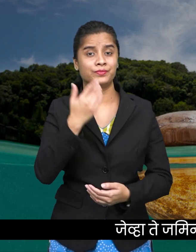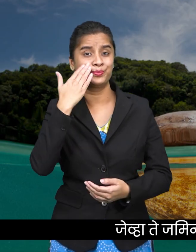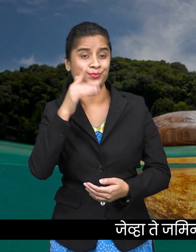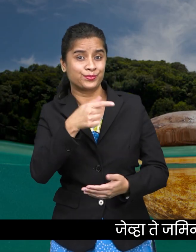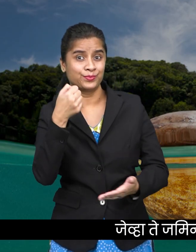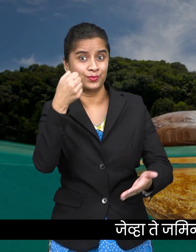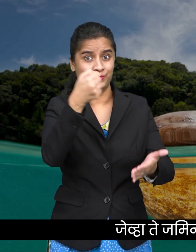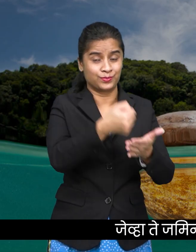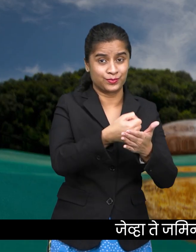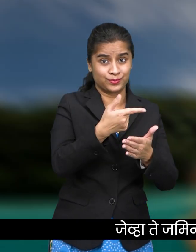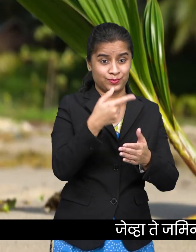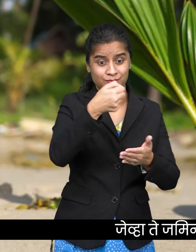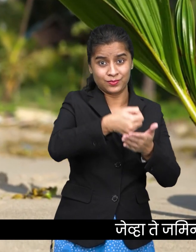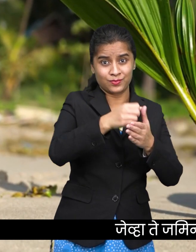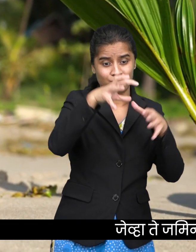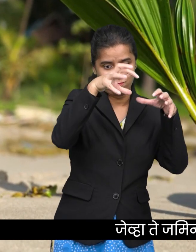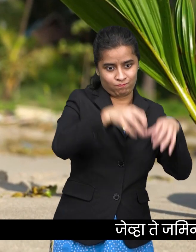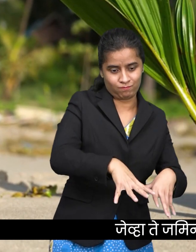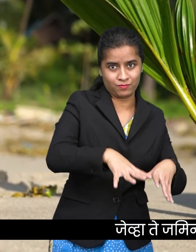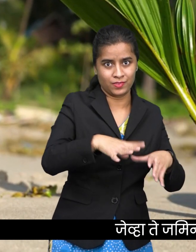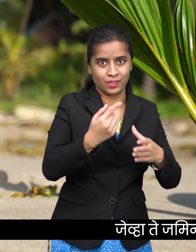जेव्हा ते जमिनीवर पोहोचते तेव्हा ते उगवते.